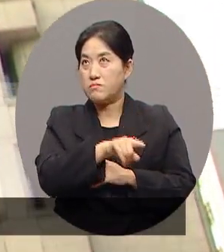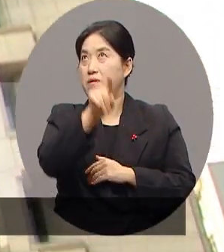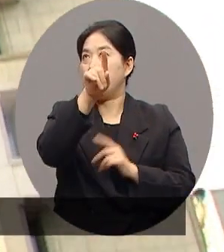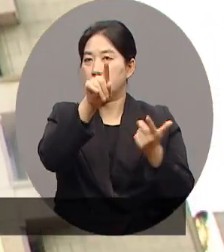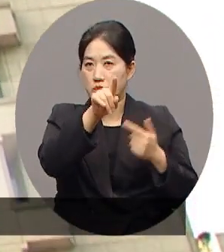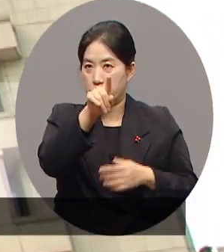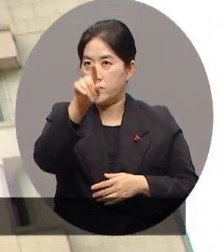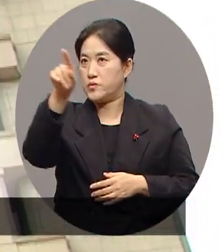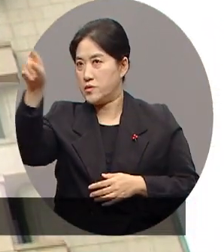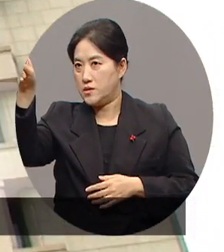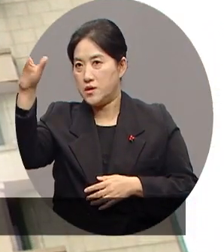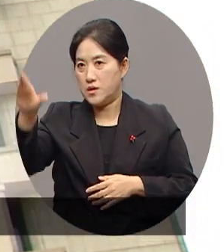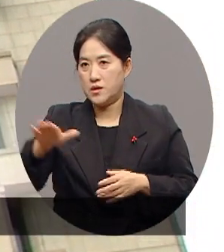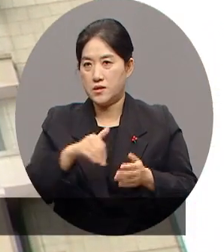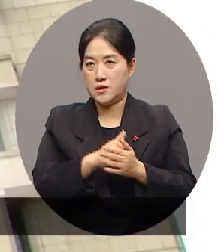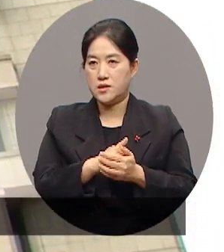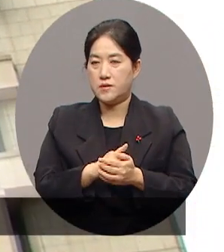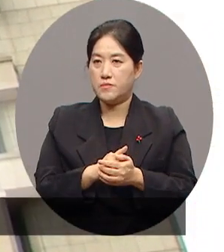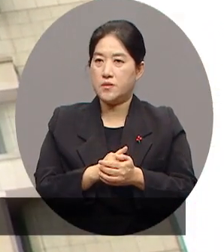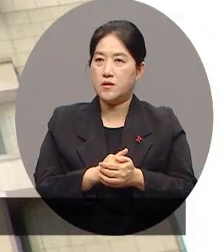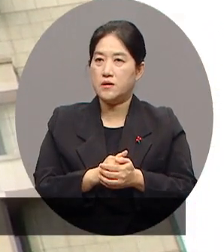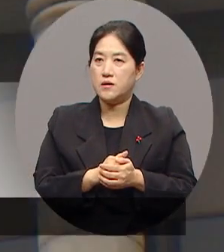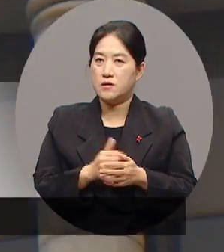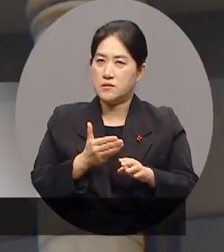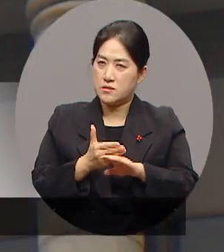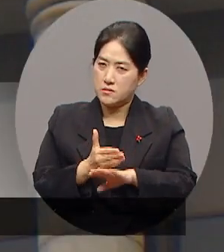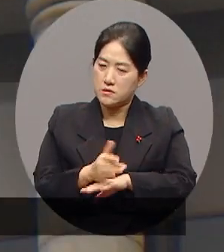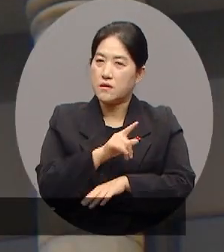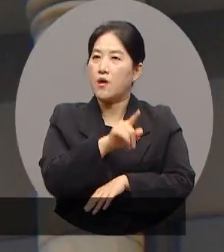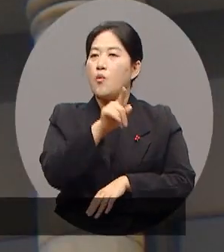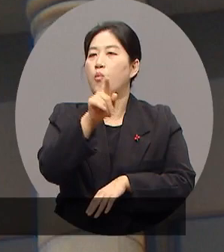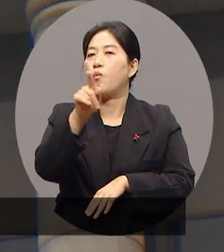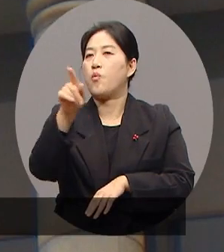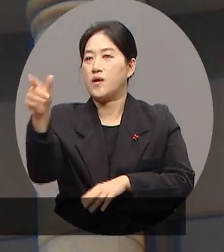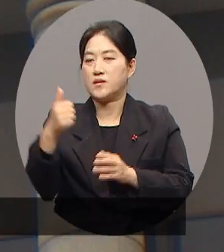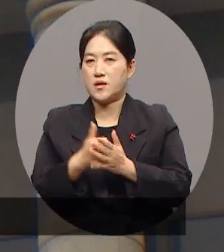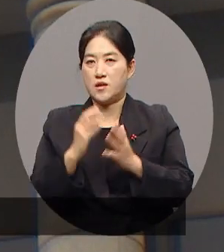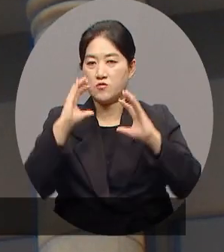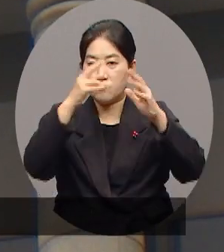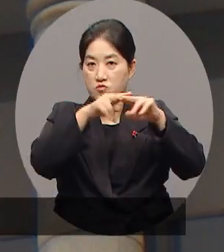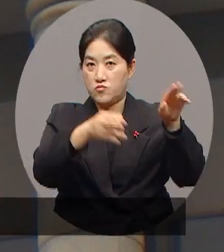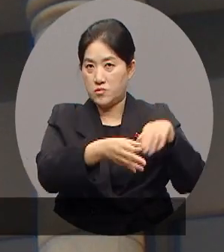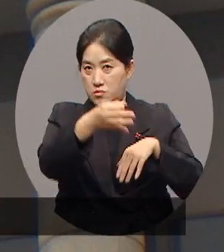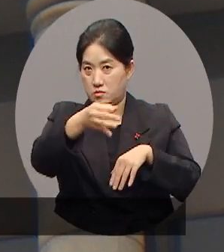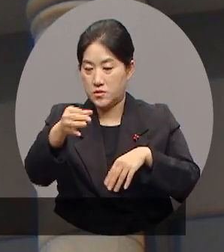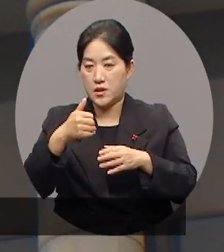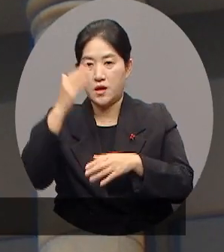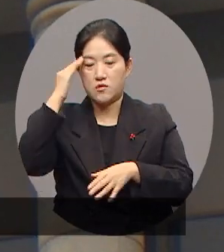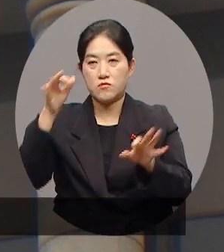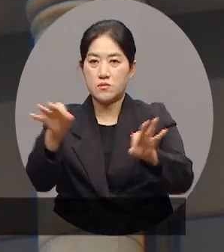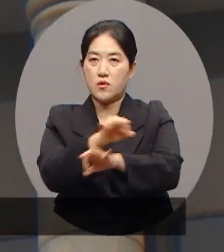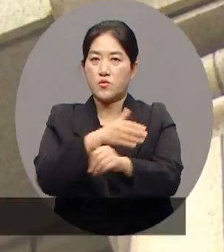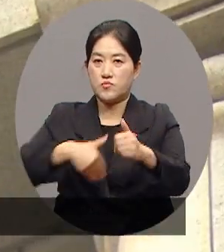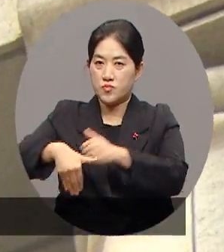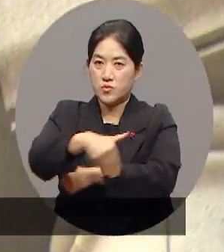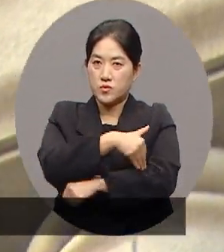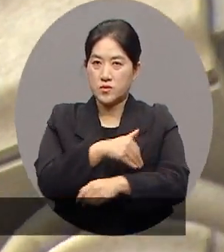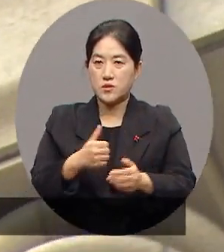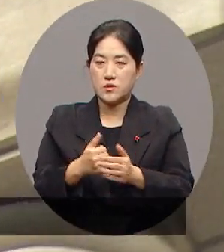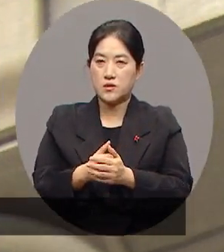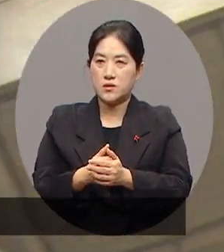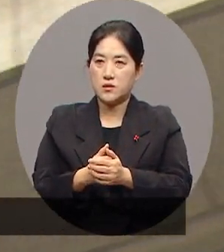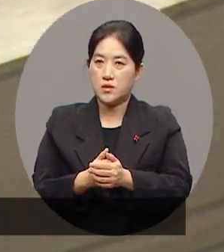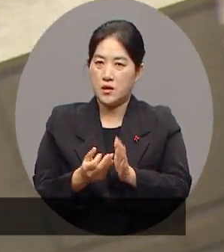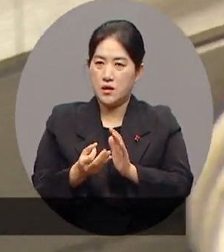흐름을 이어가겠지만 속도가 완만할 거라 전망했는데 국제 유가 추이, 국내외 경기 흐름, 누적된